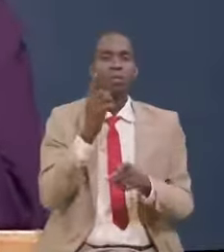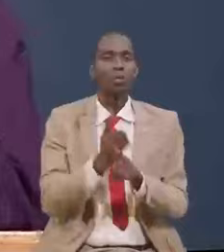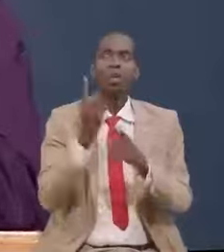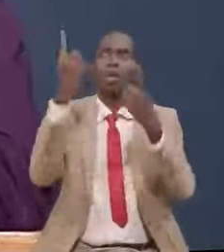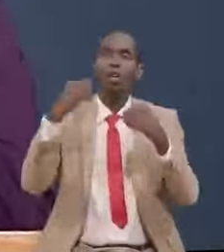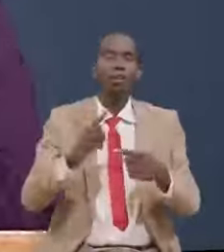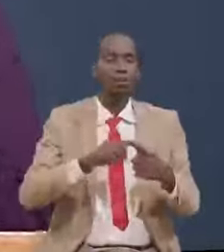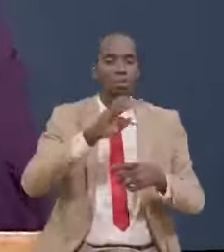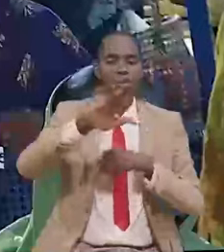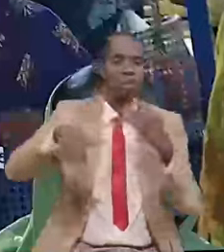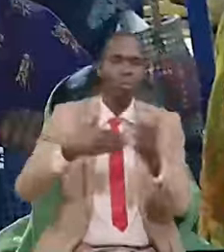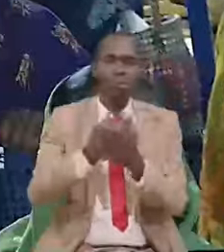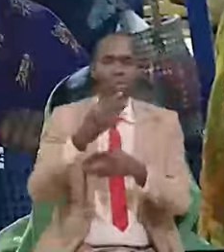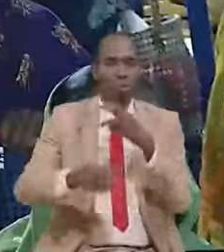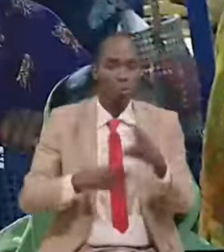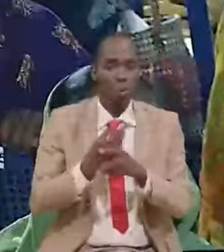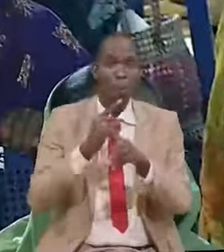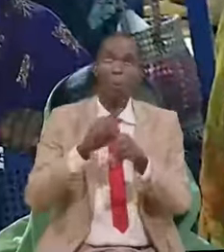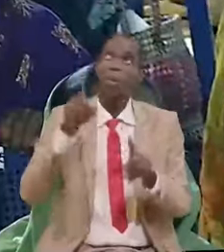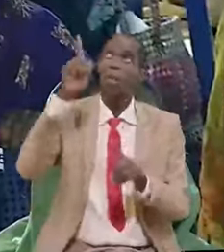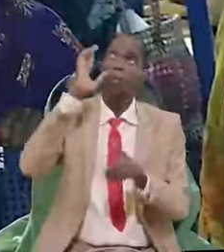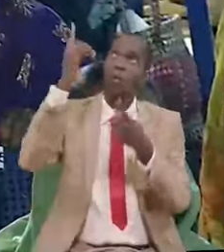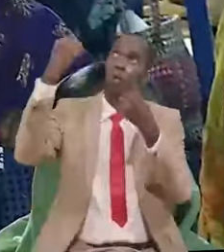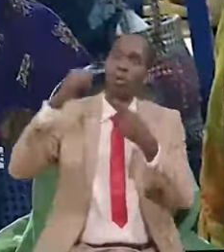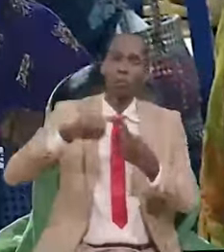monde, il viendra à moi.